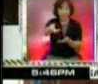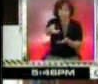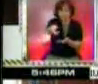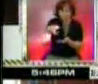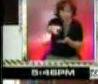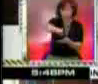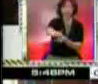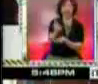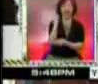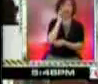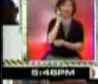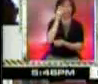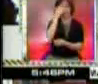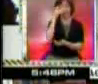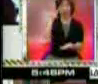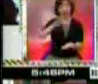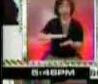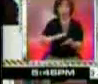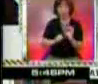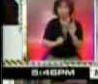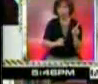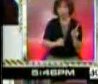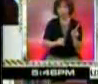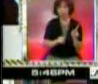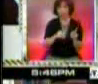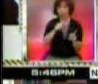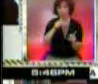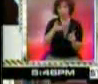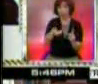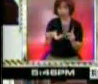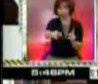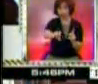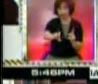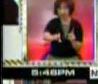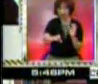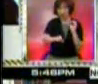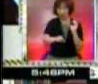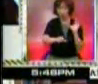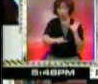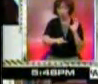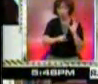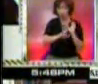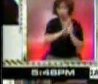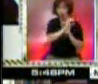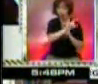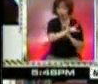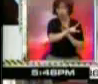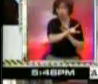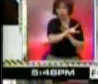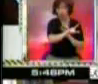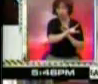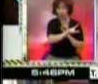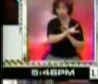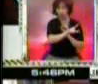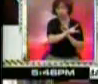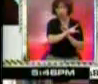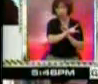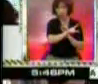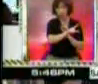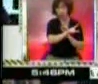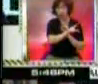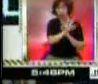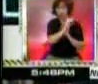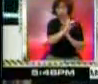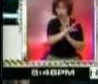Eko. Tapos, sir. Sir, pag-sir. Pag-sir. Sir, okay, sir. Okay na, sir. Okay. Colonel. Colonel.